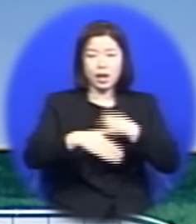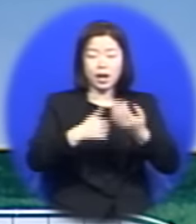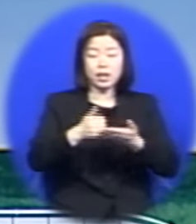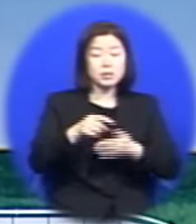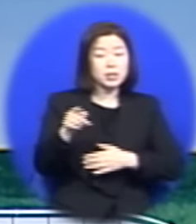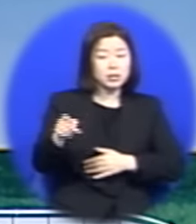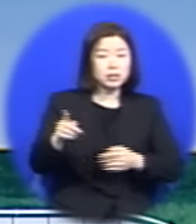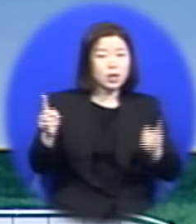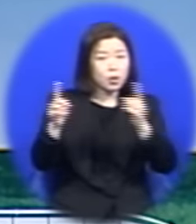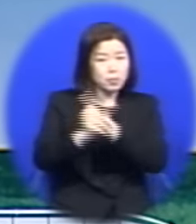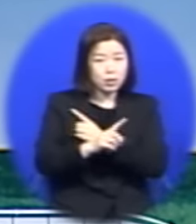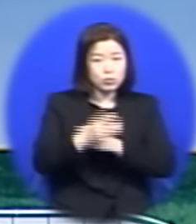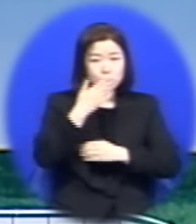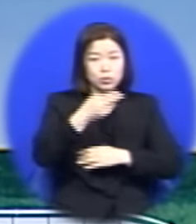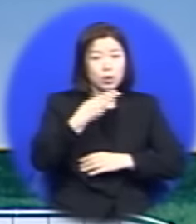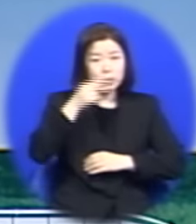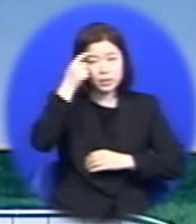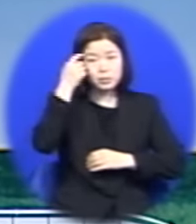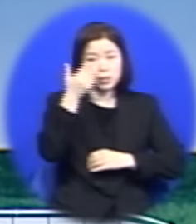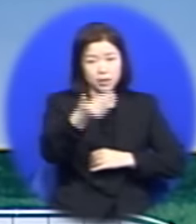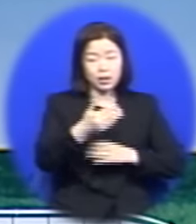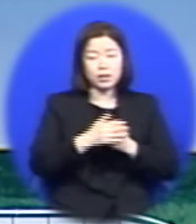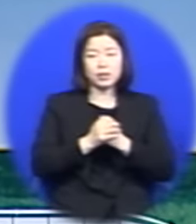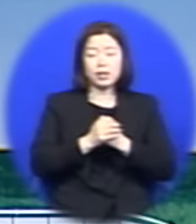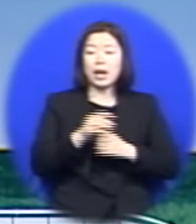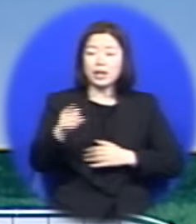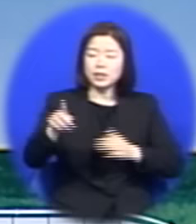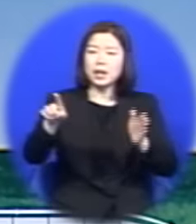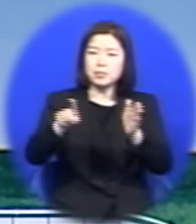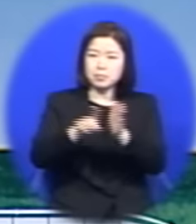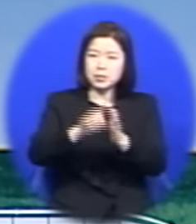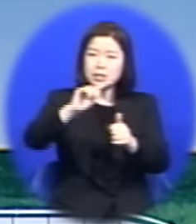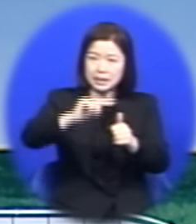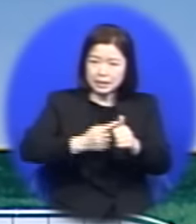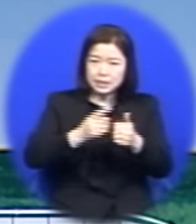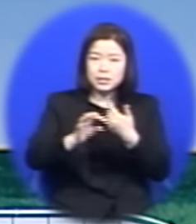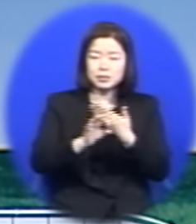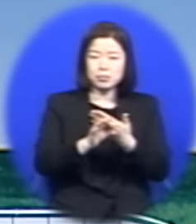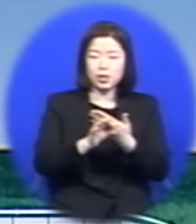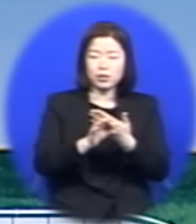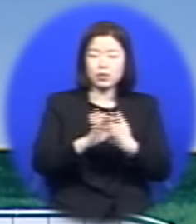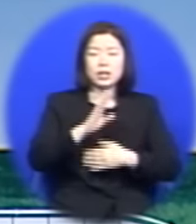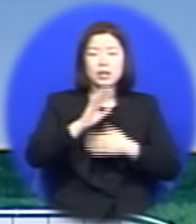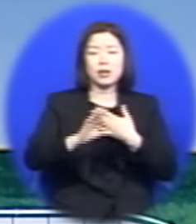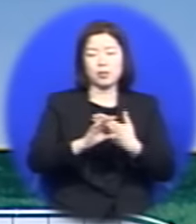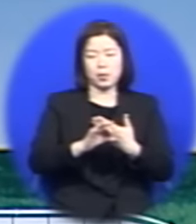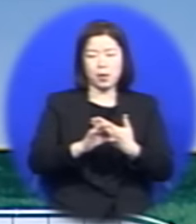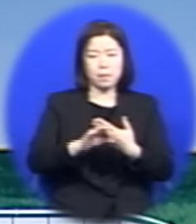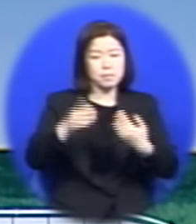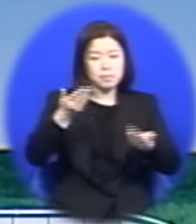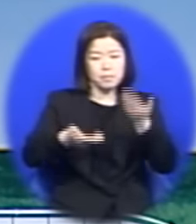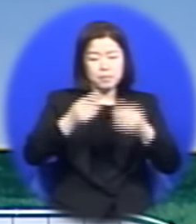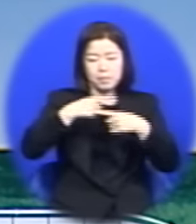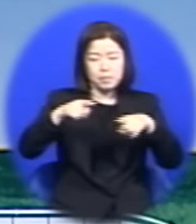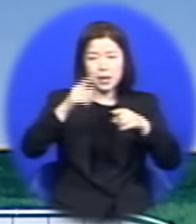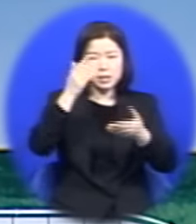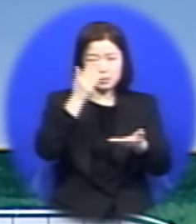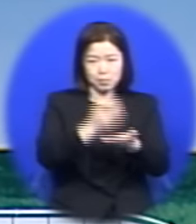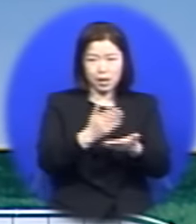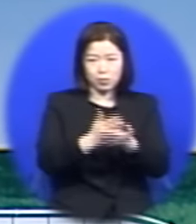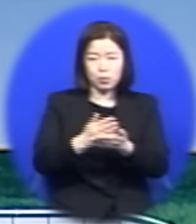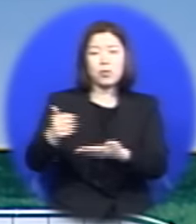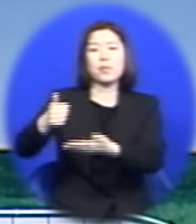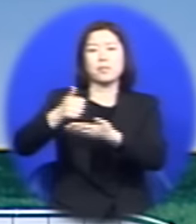그를 고치실 수 없겠습니까? 그게 믿어지면 그러면 비판하지 말고 받아야 한다는